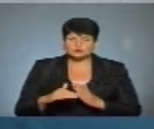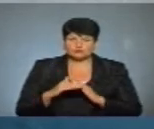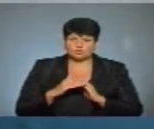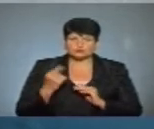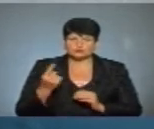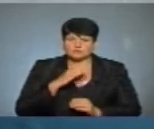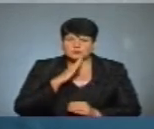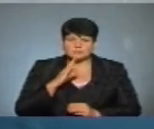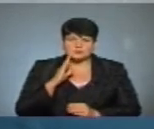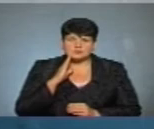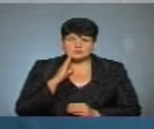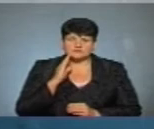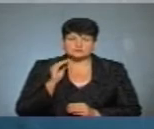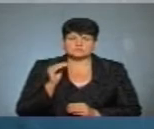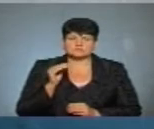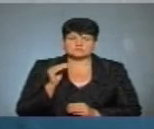одиноким матерям,